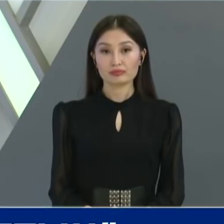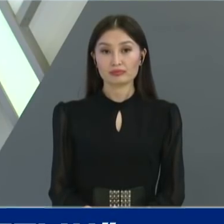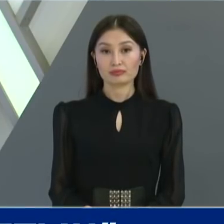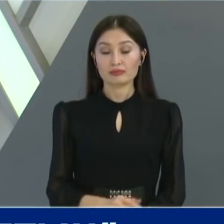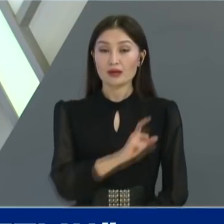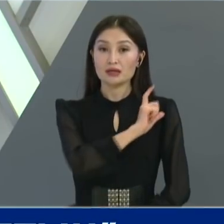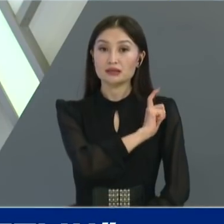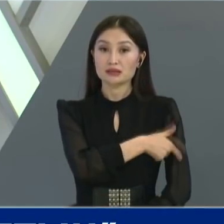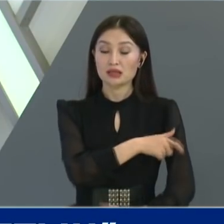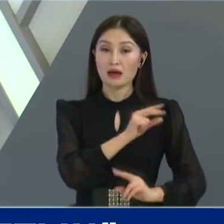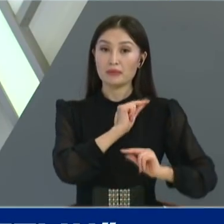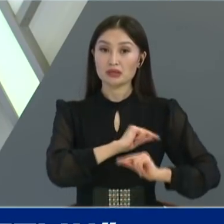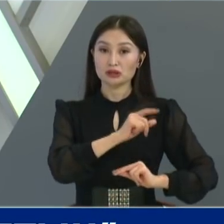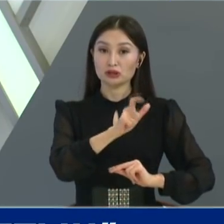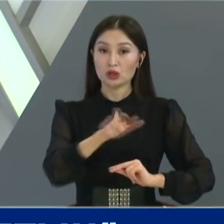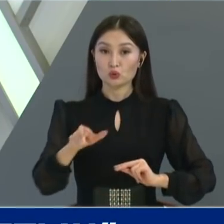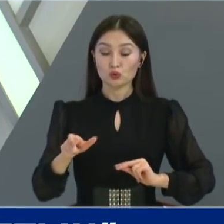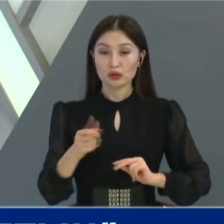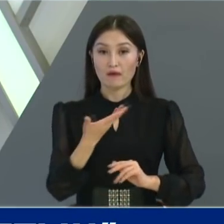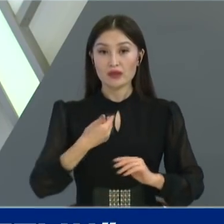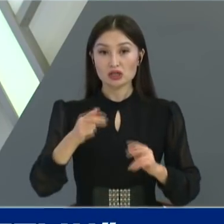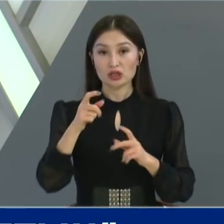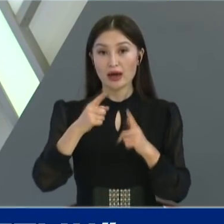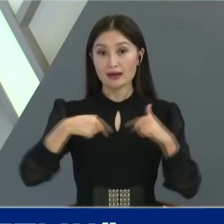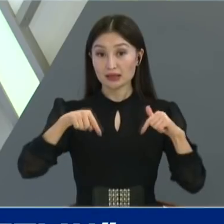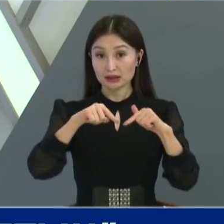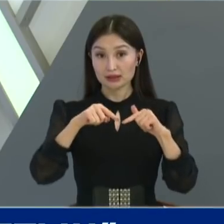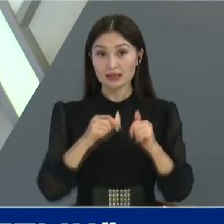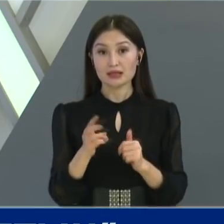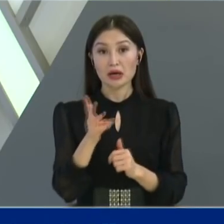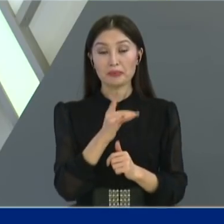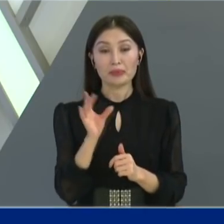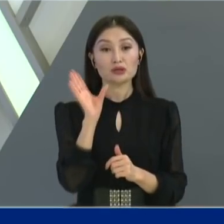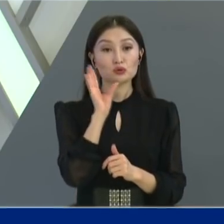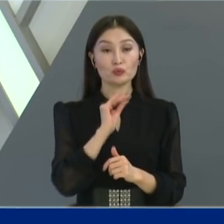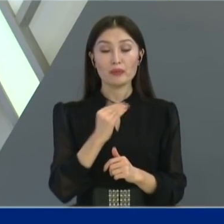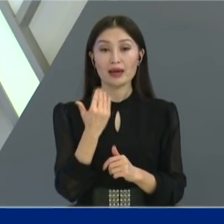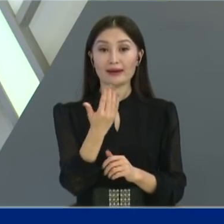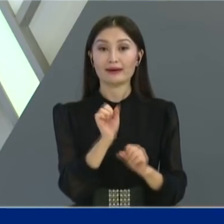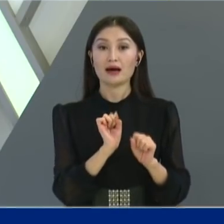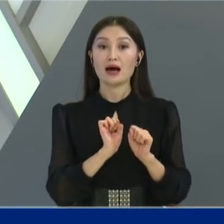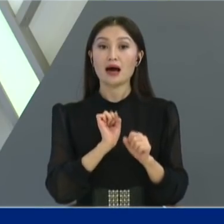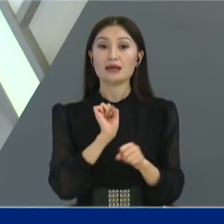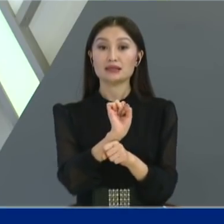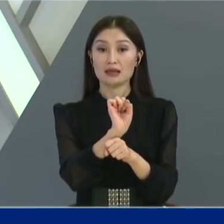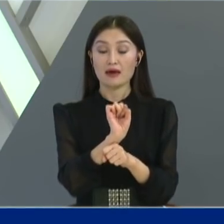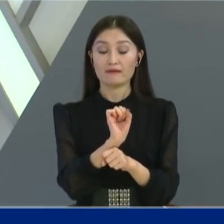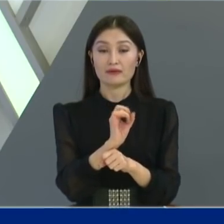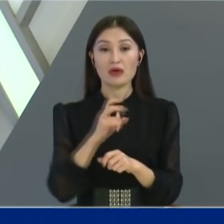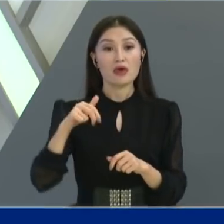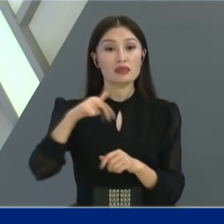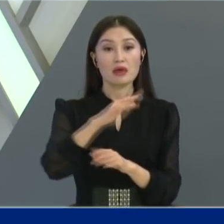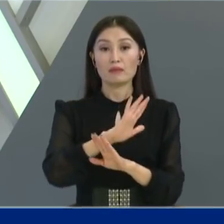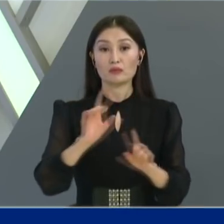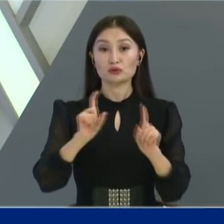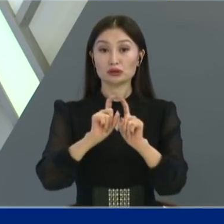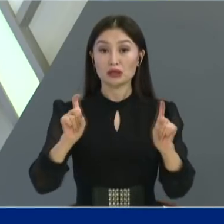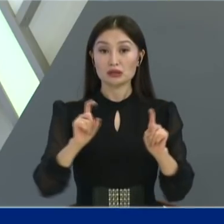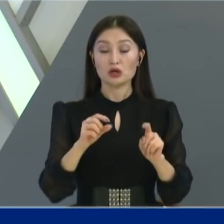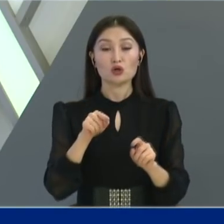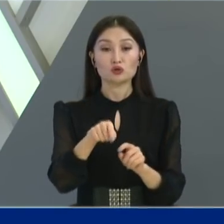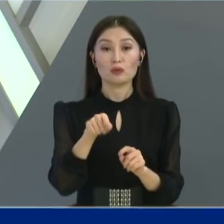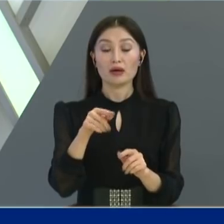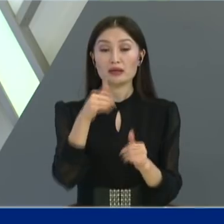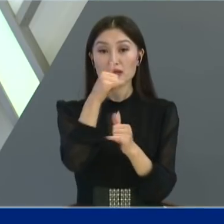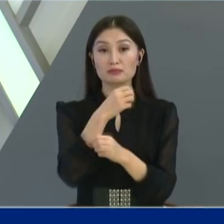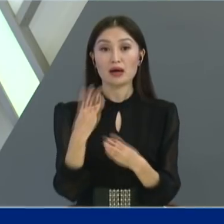Силами сотрудников нашей организации мы сумели их остановить, не пропустить в здание, чтобы они не сожгли, не